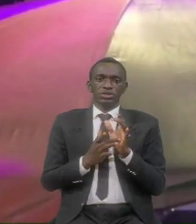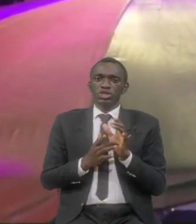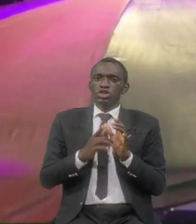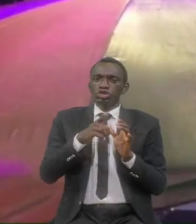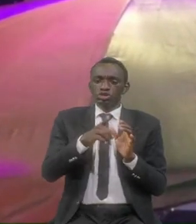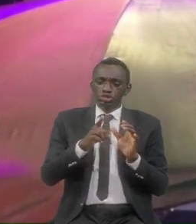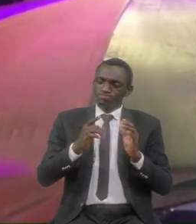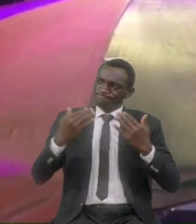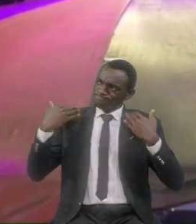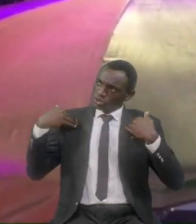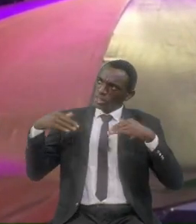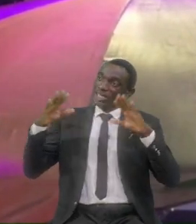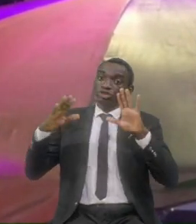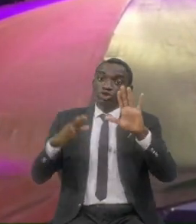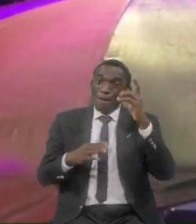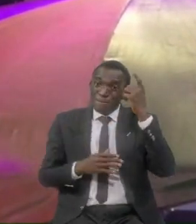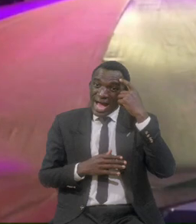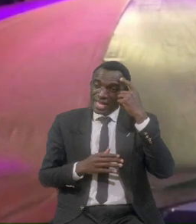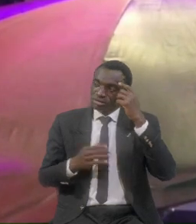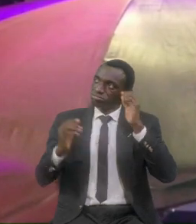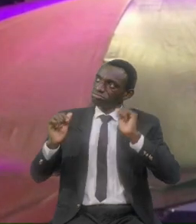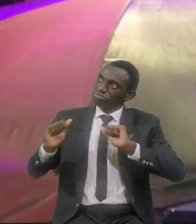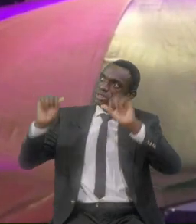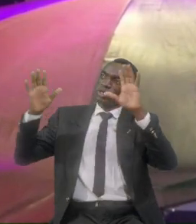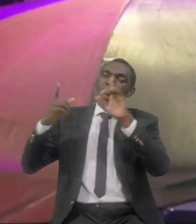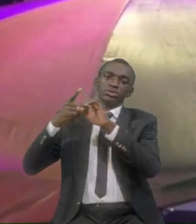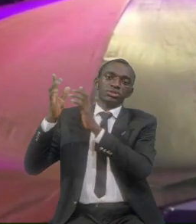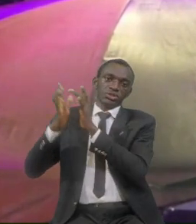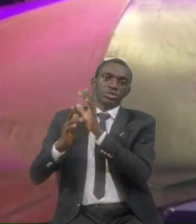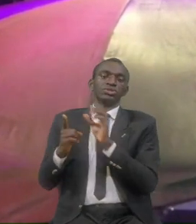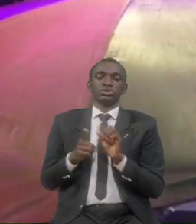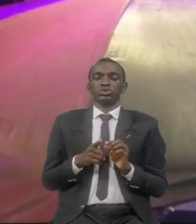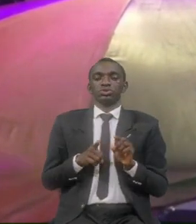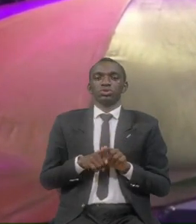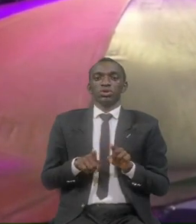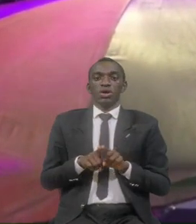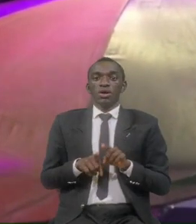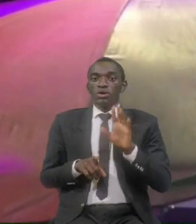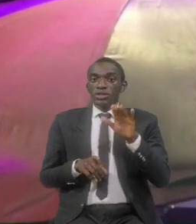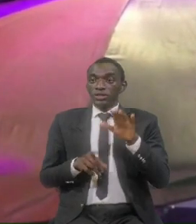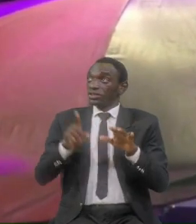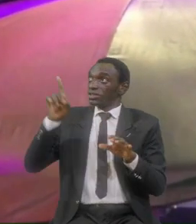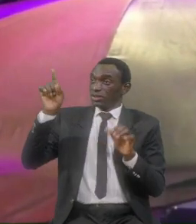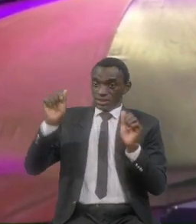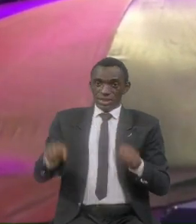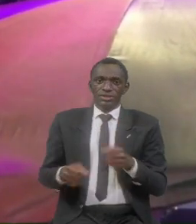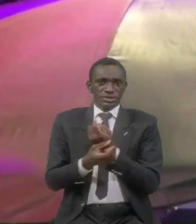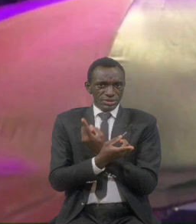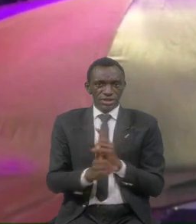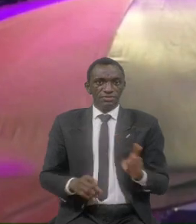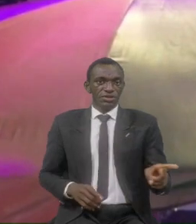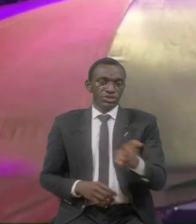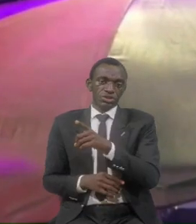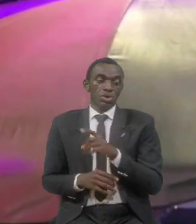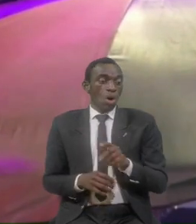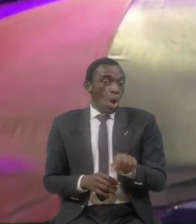usa atong itugyan atong una-una diha kaniya. They cannot deliver you. Dili siguro ka makabatun. Everyone that has tried to help you,